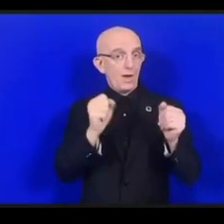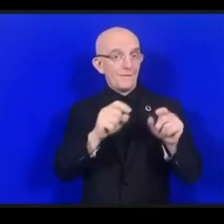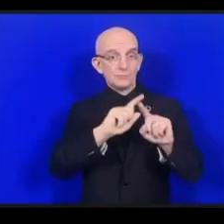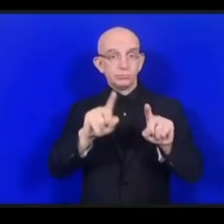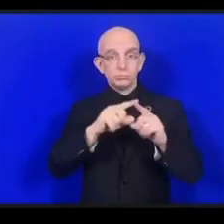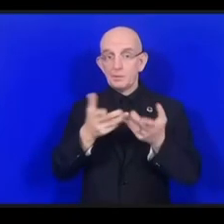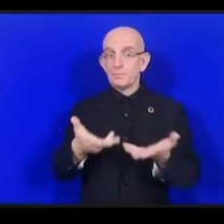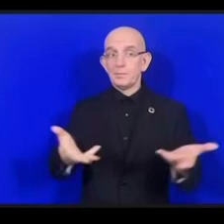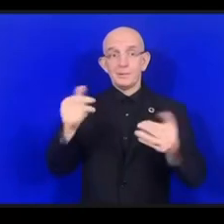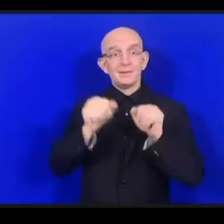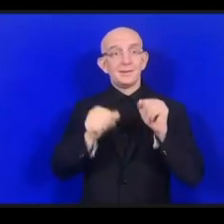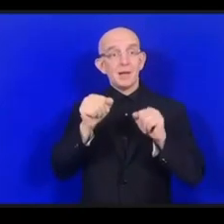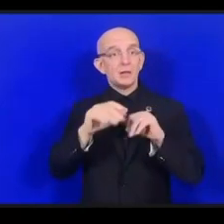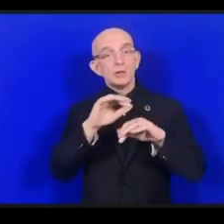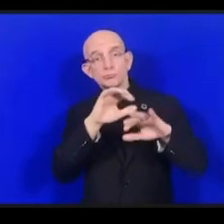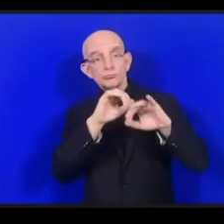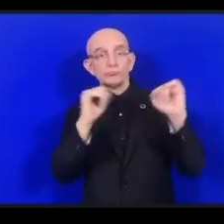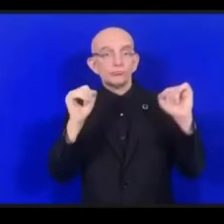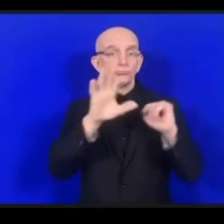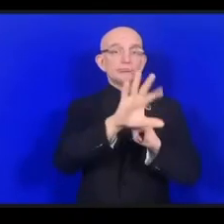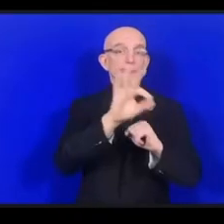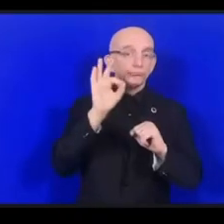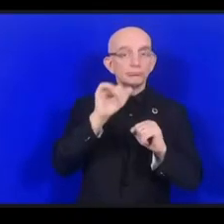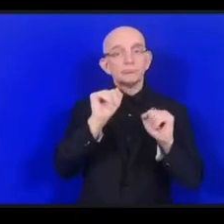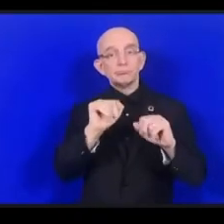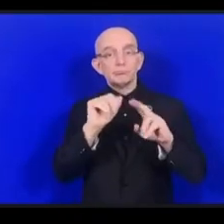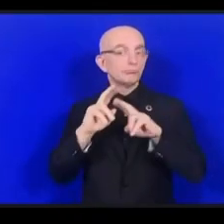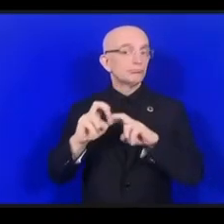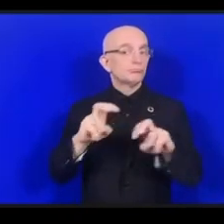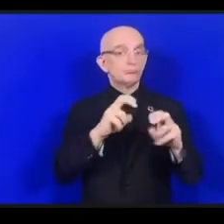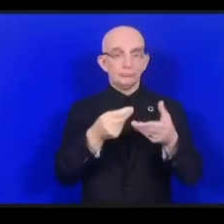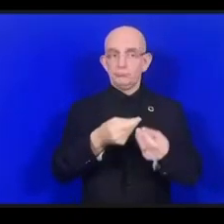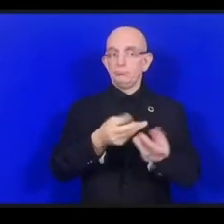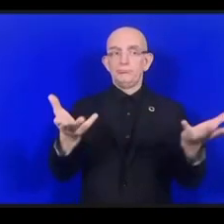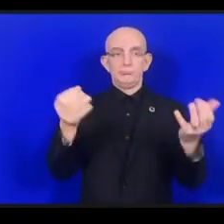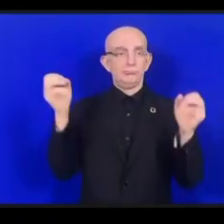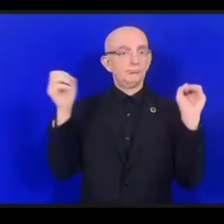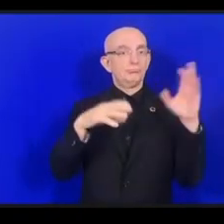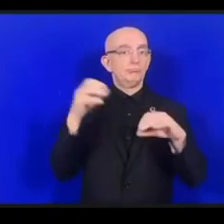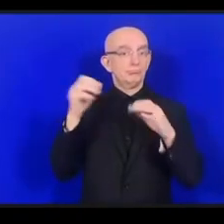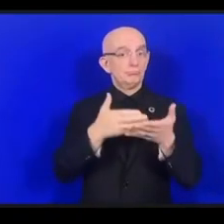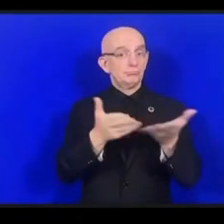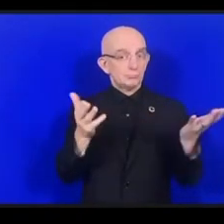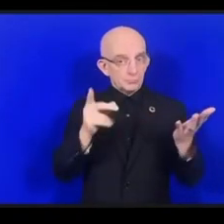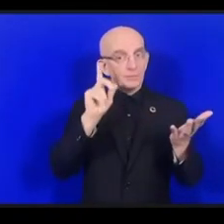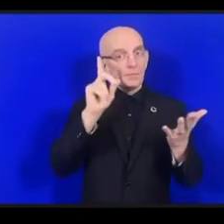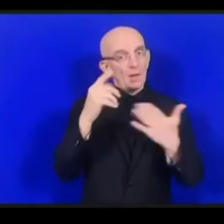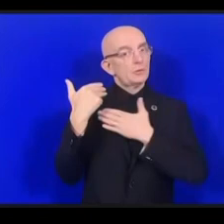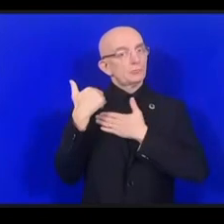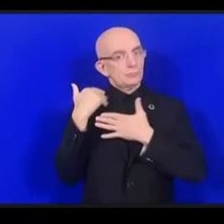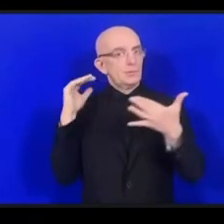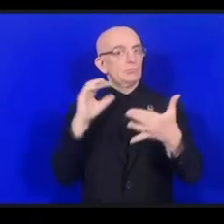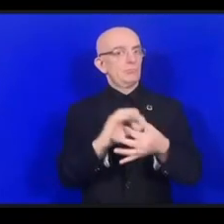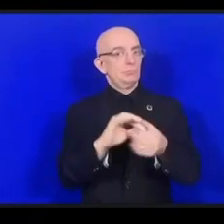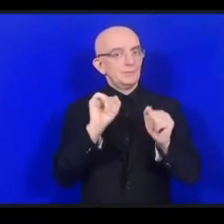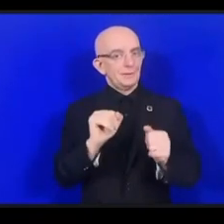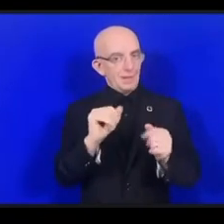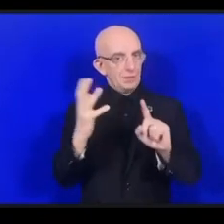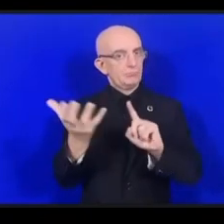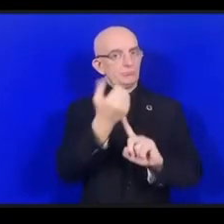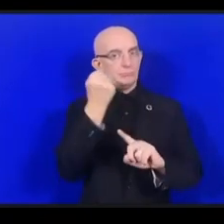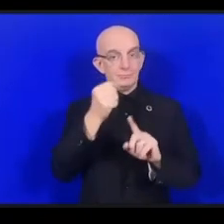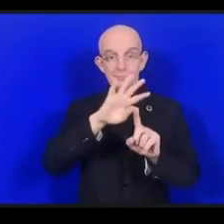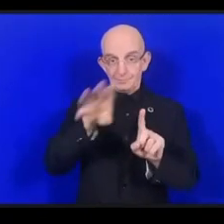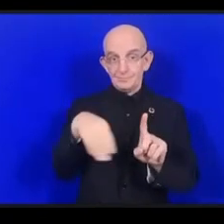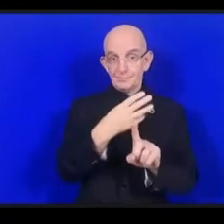能够获取信息，帮助实现事发目标，而且呢是在之前已经有的价值观的基础上